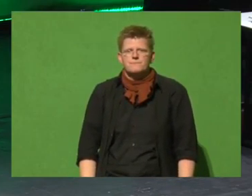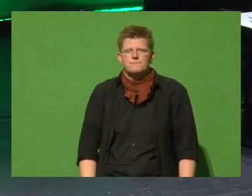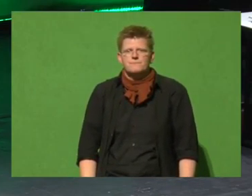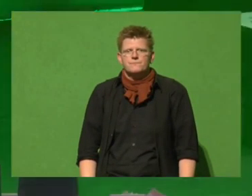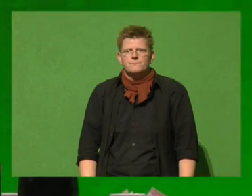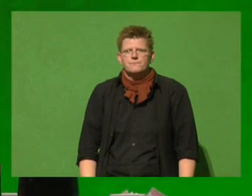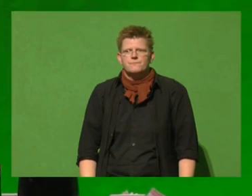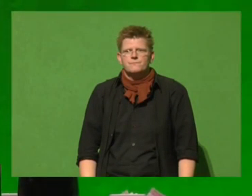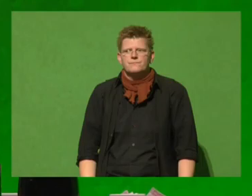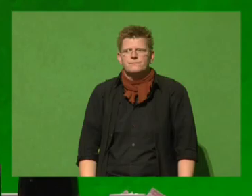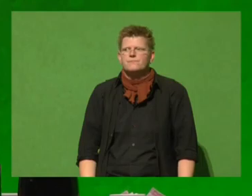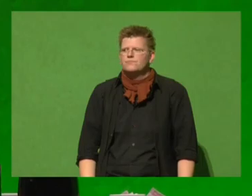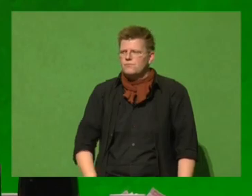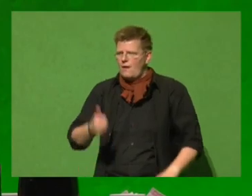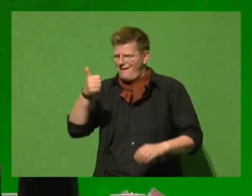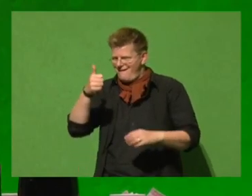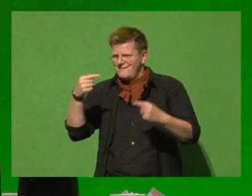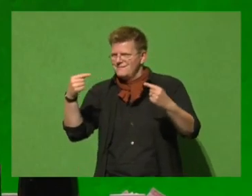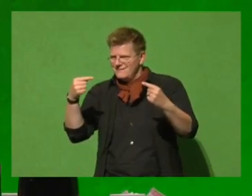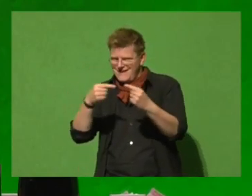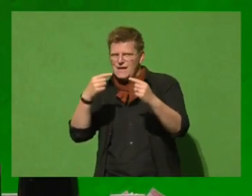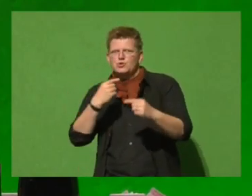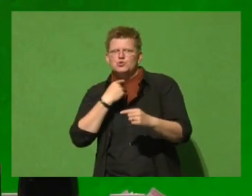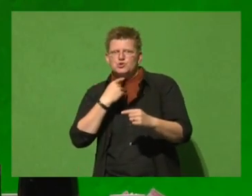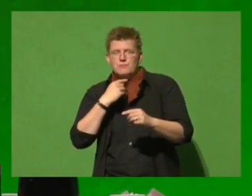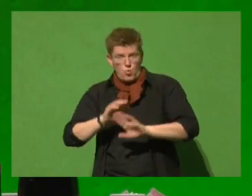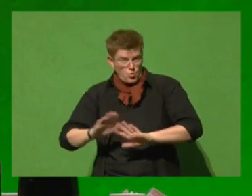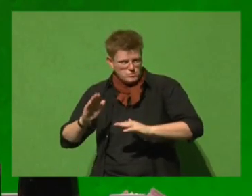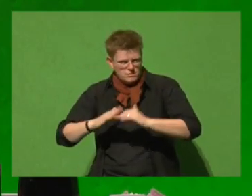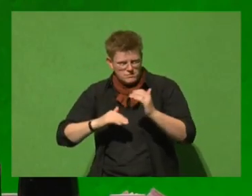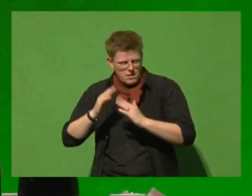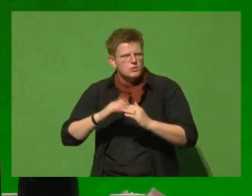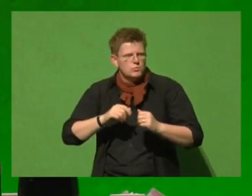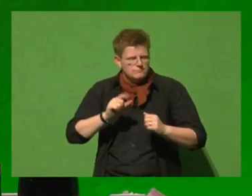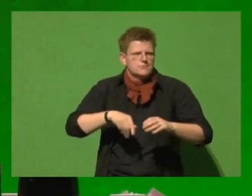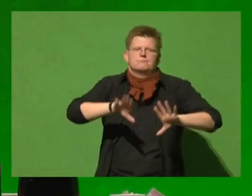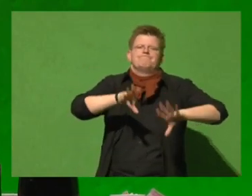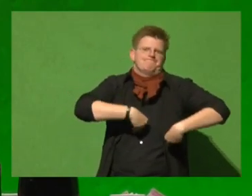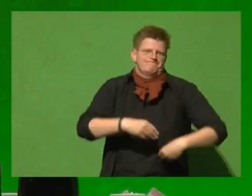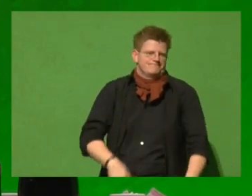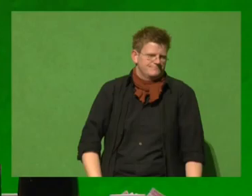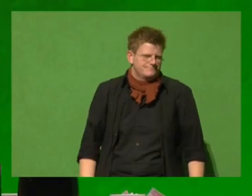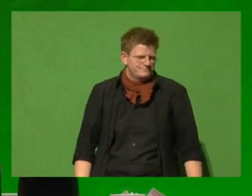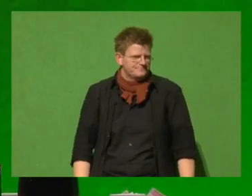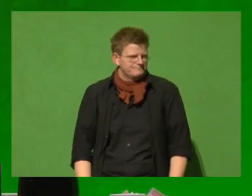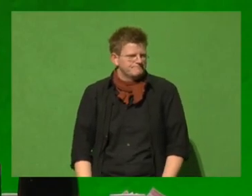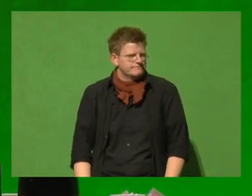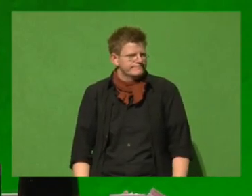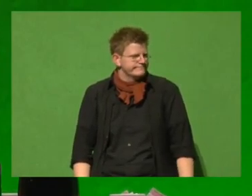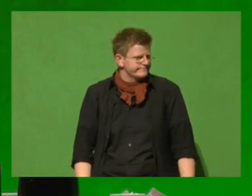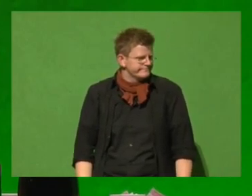Dann ist es bei einer Gegenstimme und ohne Enthaltung auch beschlossen. Wir kommen zum zweiten